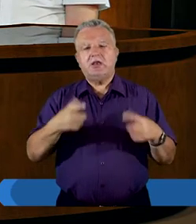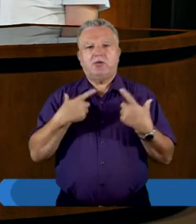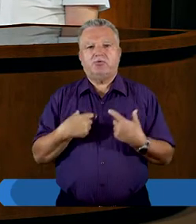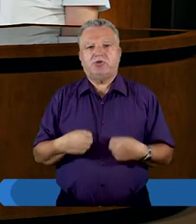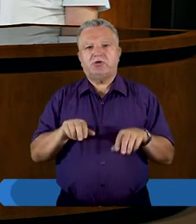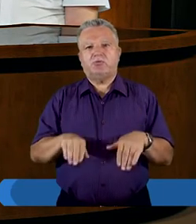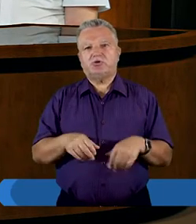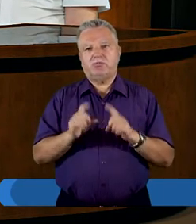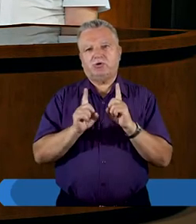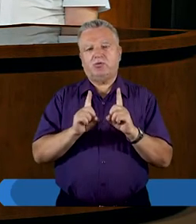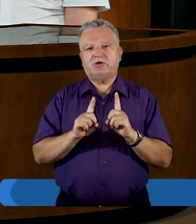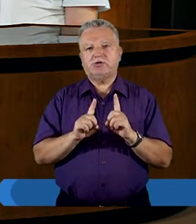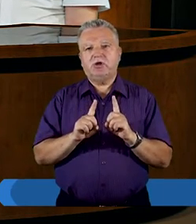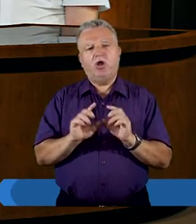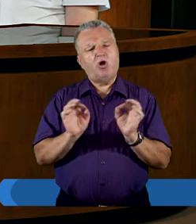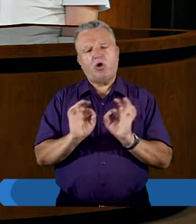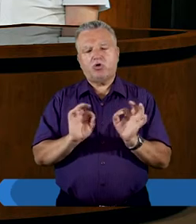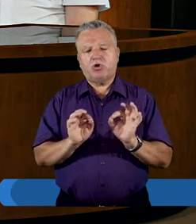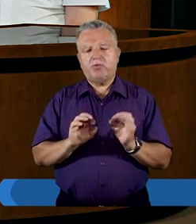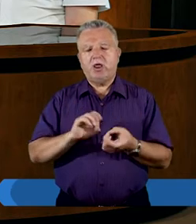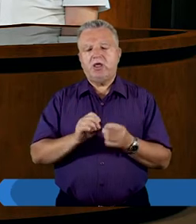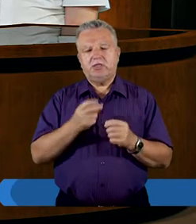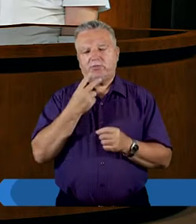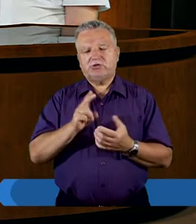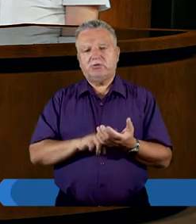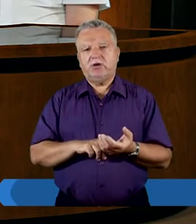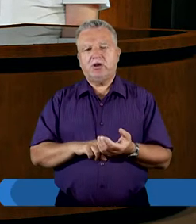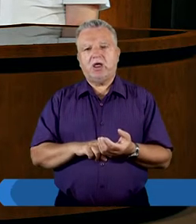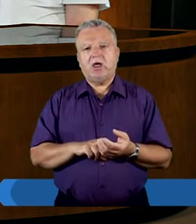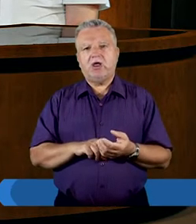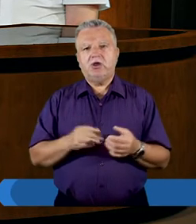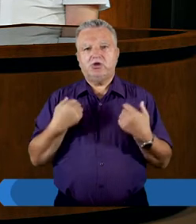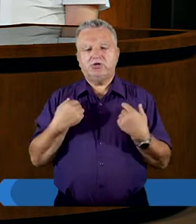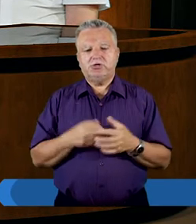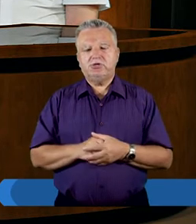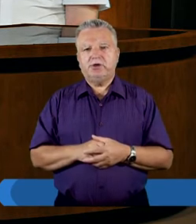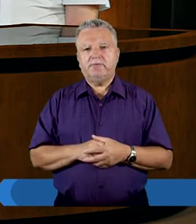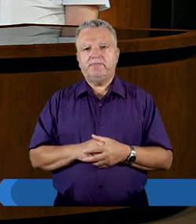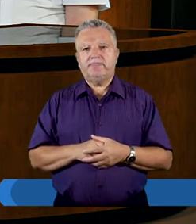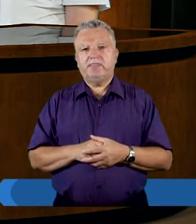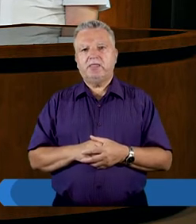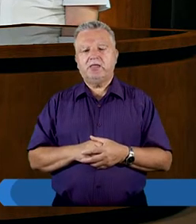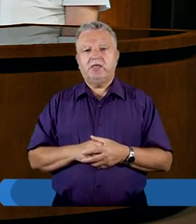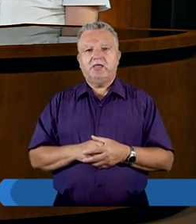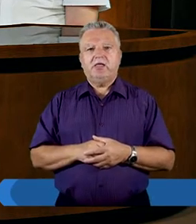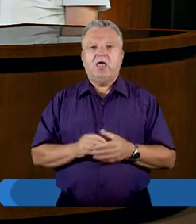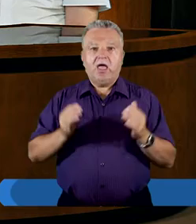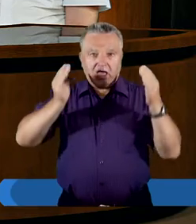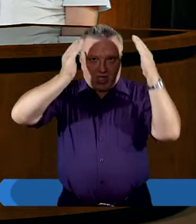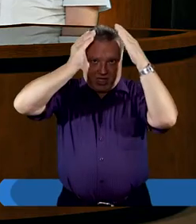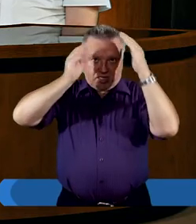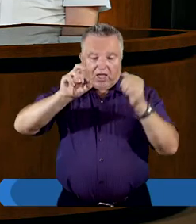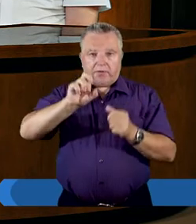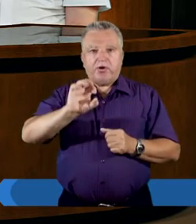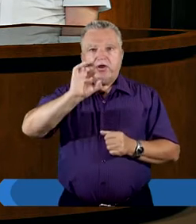zauważyć, właśnie takie tragiczne, kiedy patrzymy na ich życiorysy? No na pewno kapłan Heli, którego